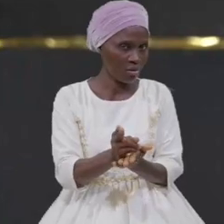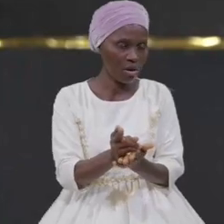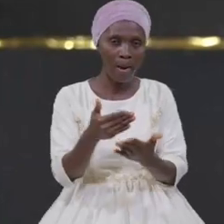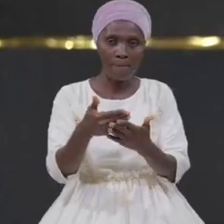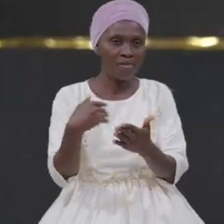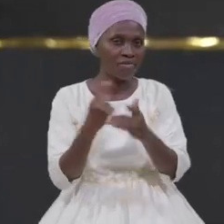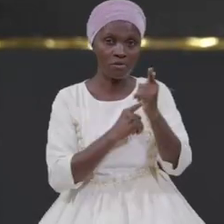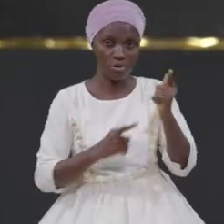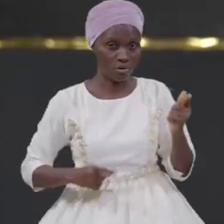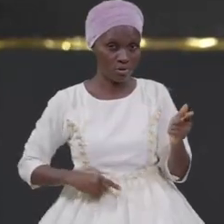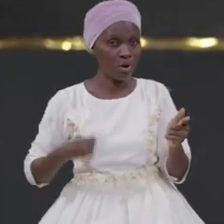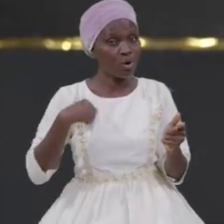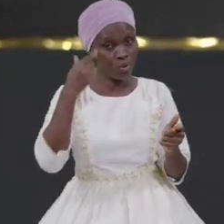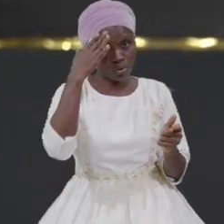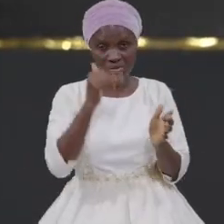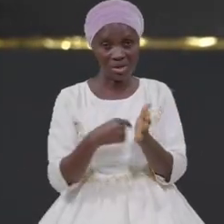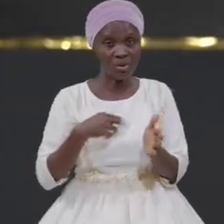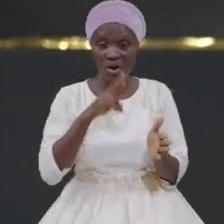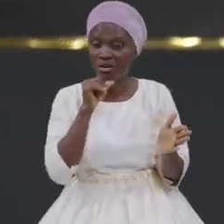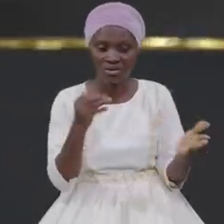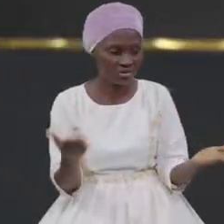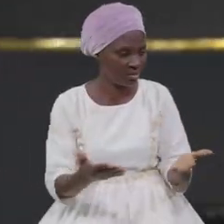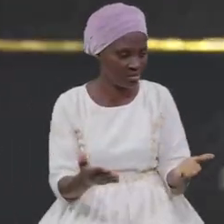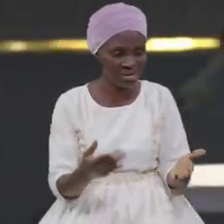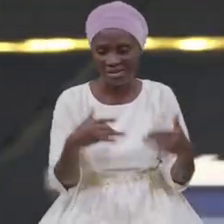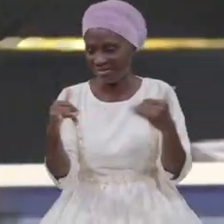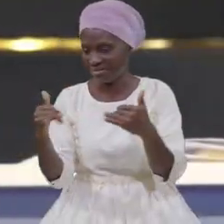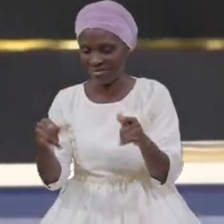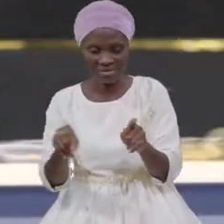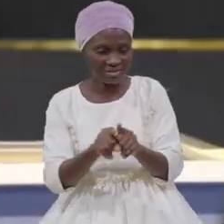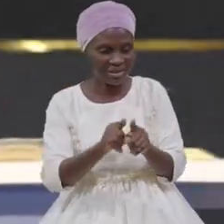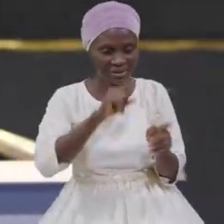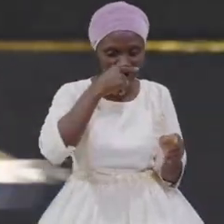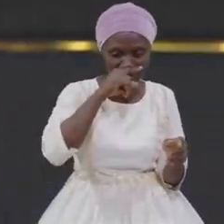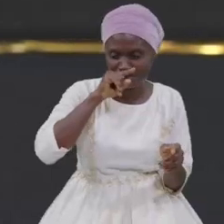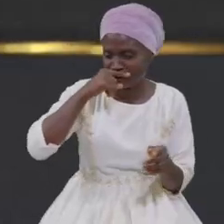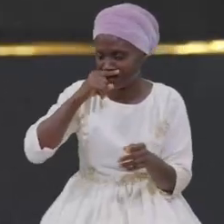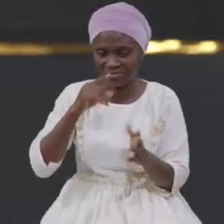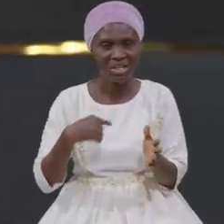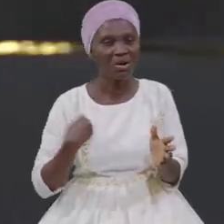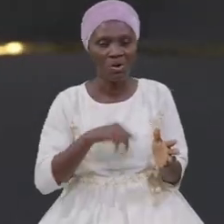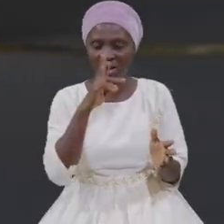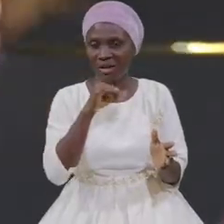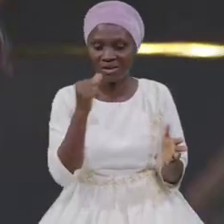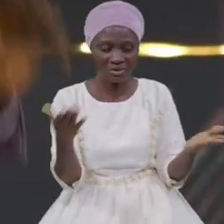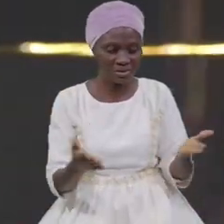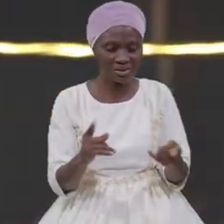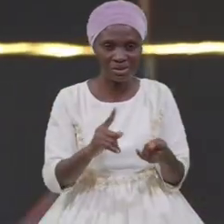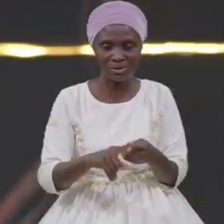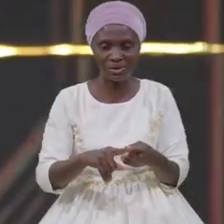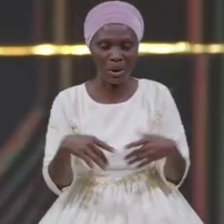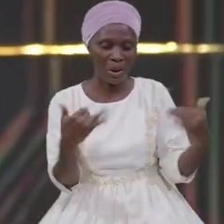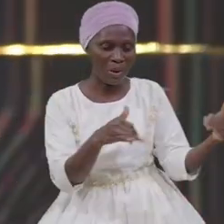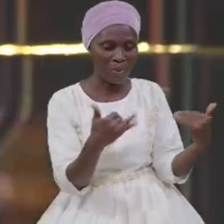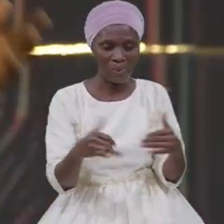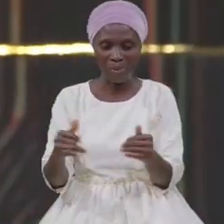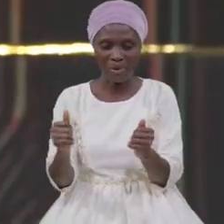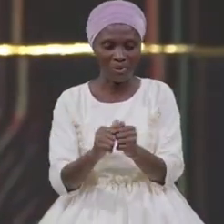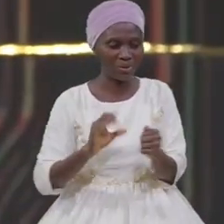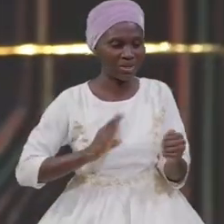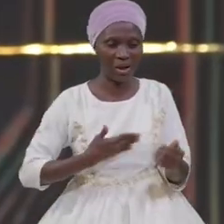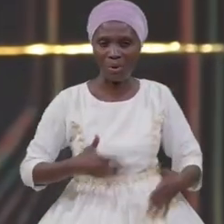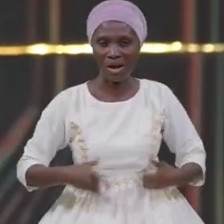jouer. Nous ne sommes pas là pour un jeu. Nous ne sommes pas là pour nous amuser avec notre